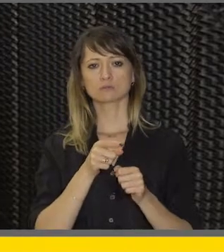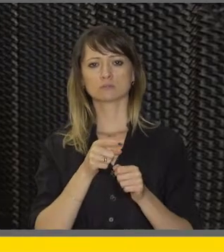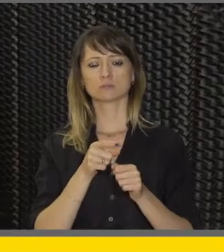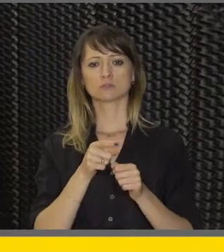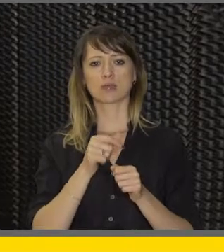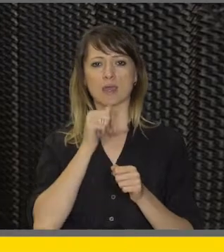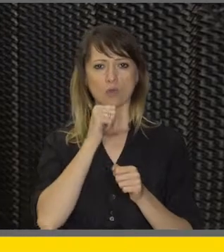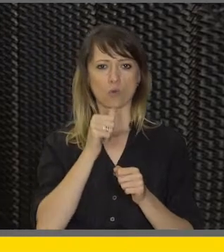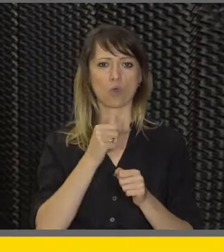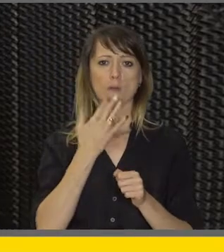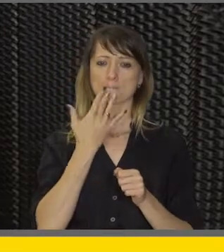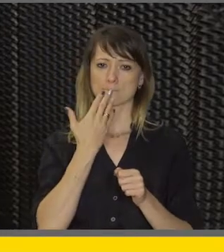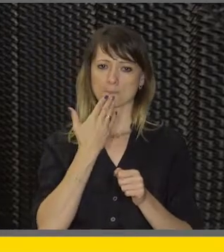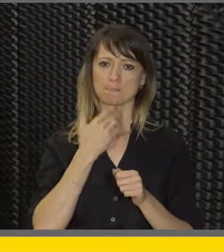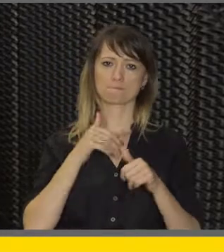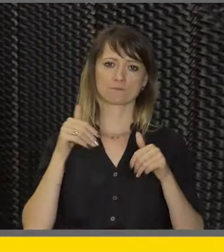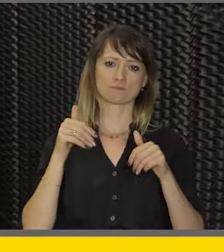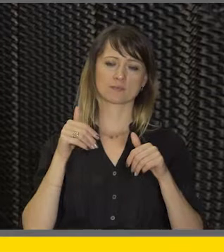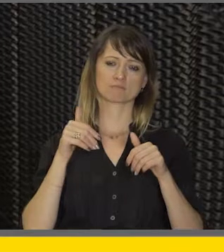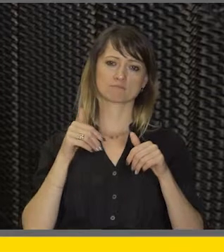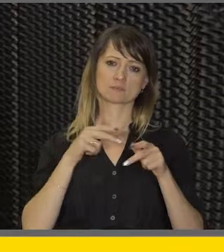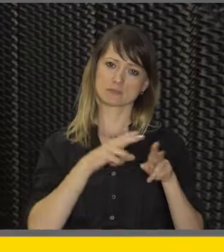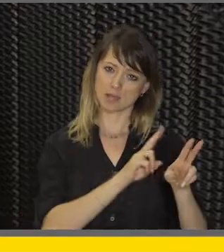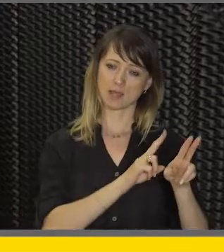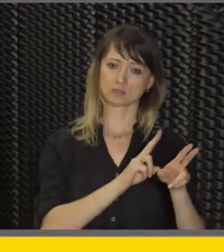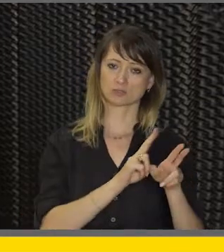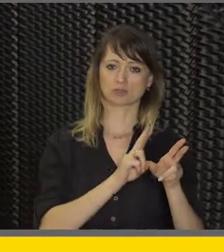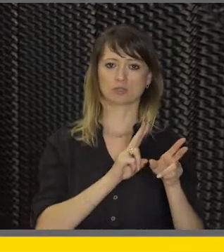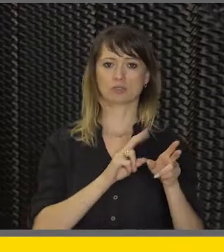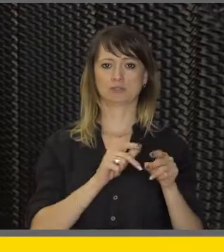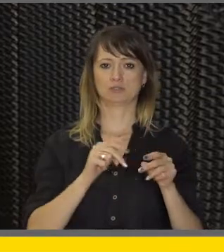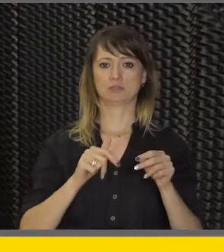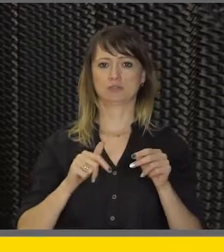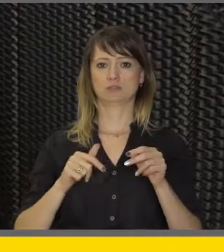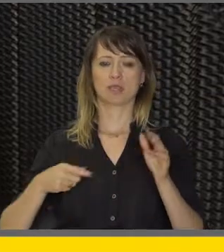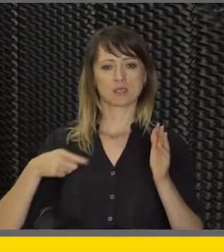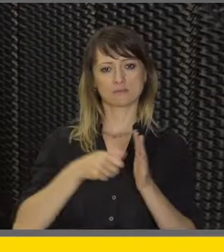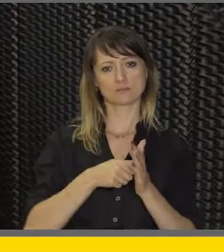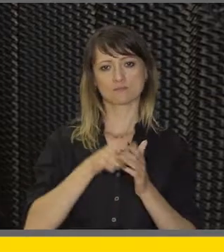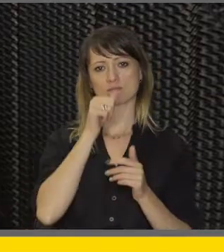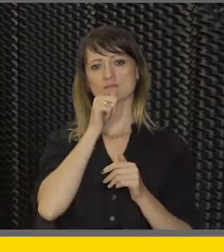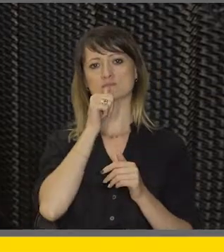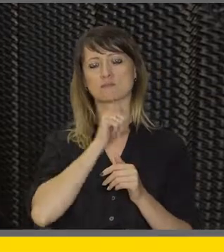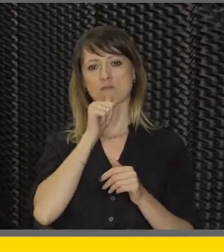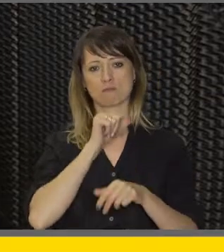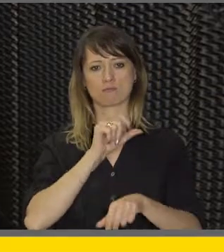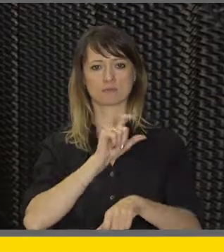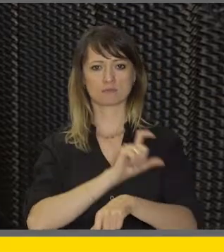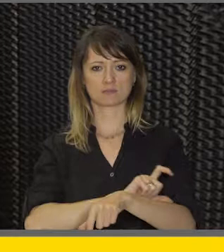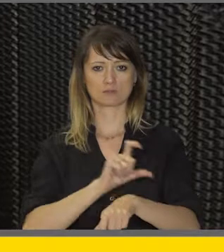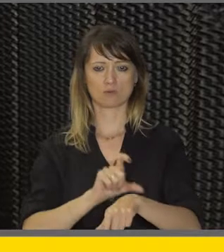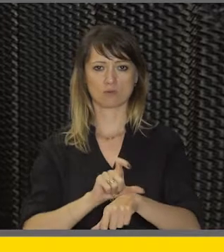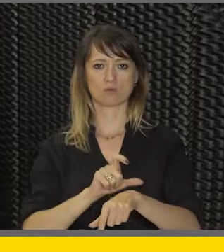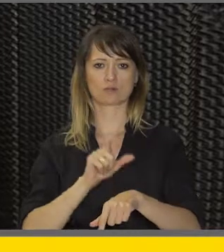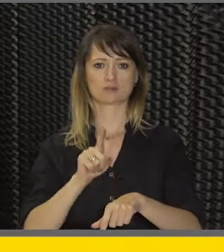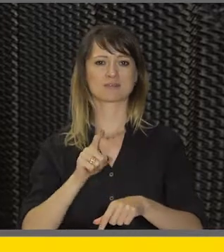technologie, czyli te, które poprawiają efektywność, które zmniejszają obciążenia dla